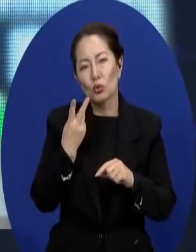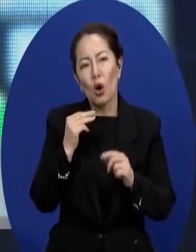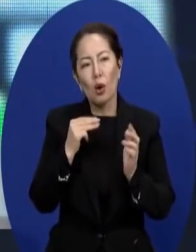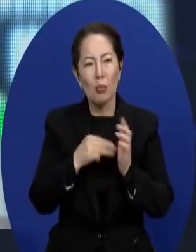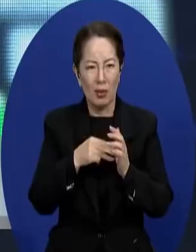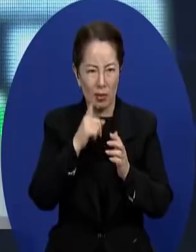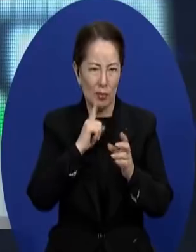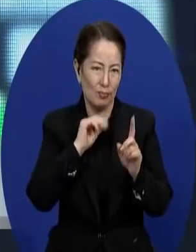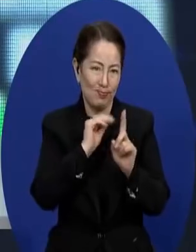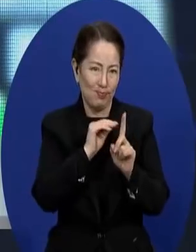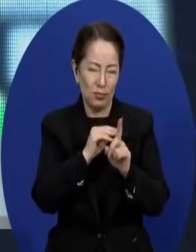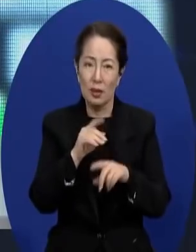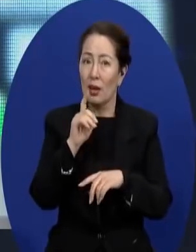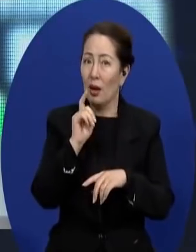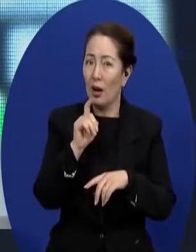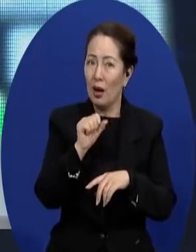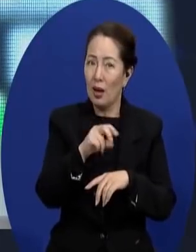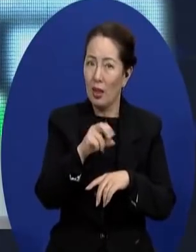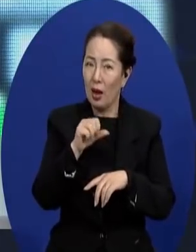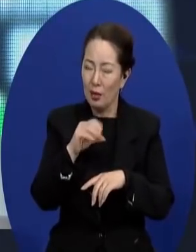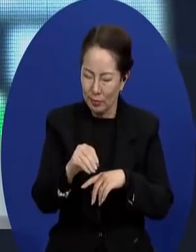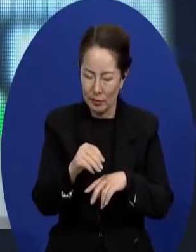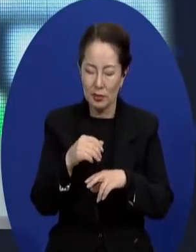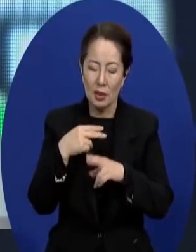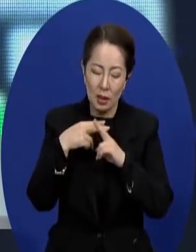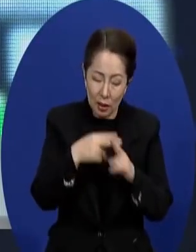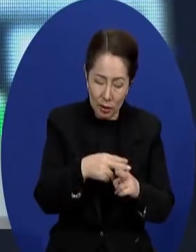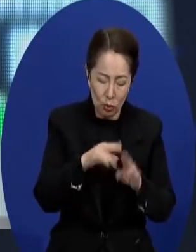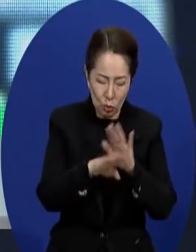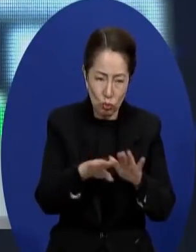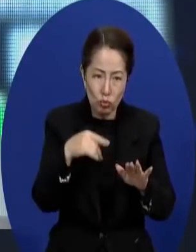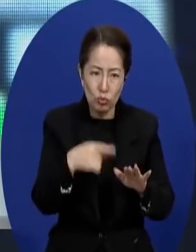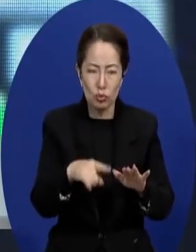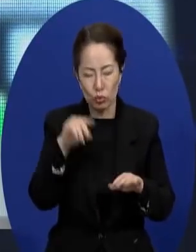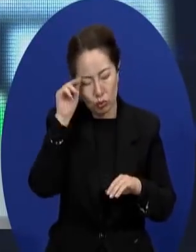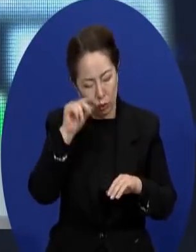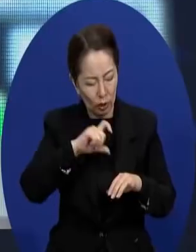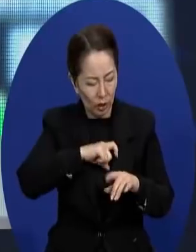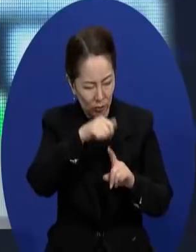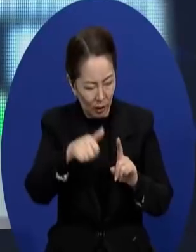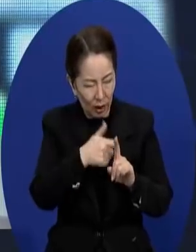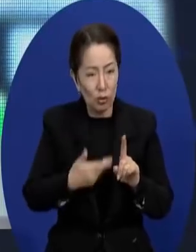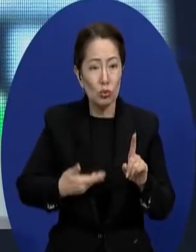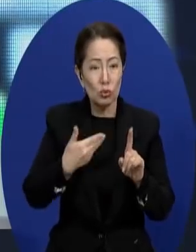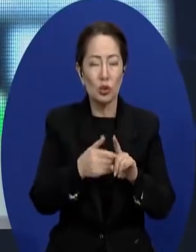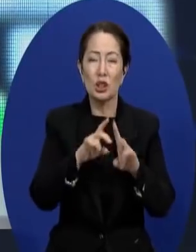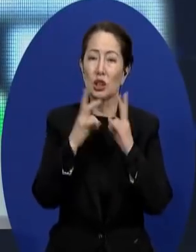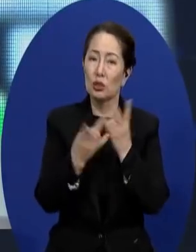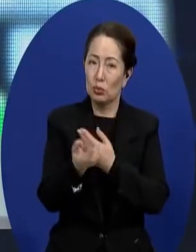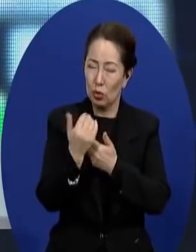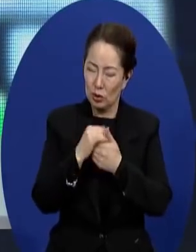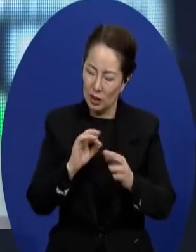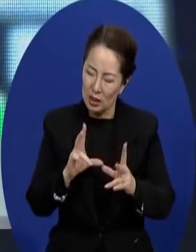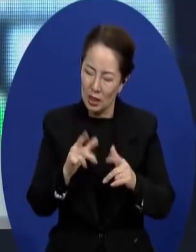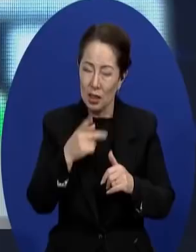шаардлаа. Халамж асаргааны тэтгэмжийг нэмэгдүүлснээр байнгын асаргаатай хүүхдүүдийн сурч хөгжих хэрэг хангагдаж, нийгмийн оролцоо